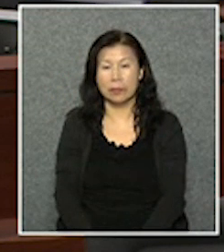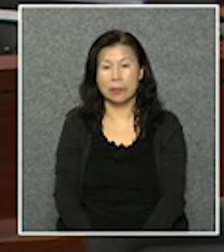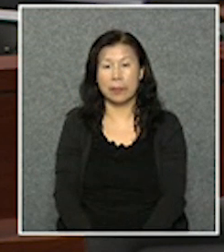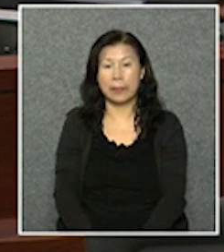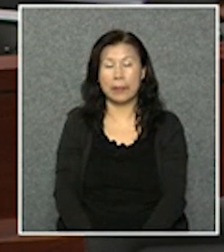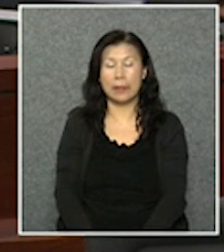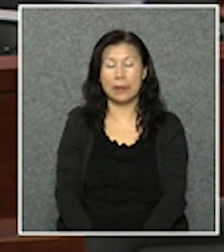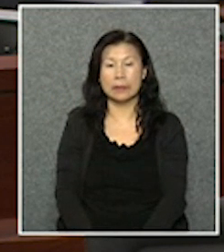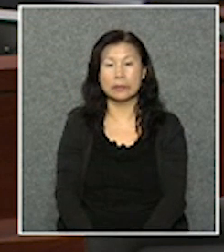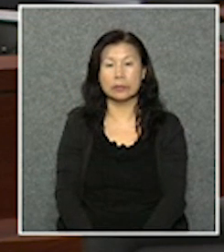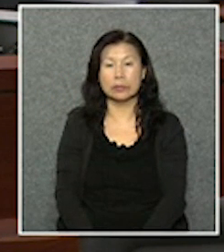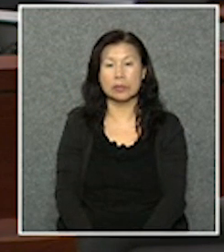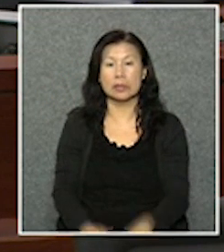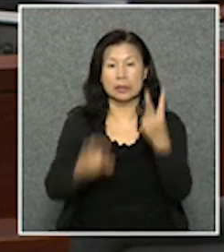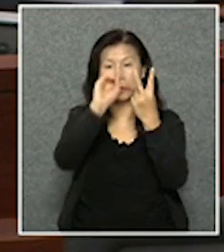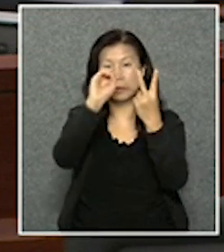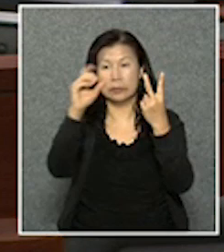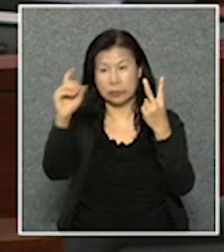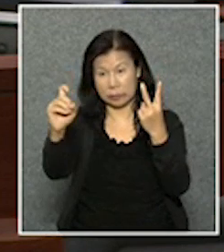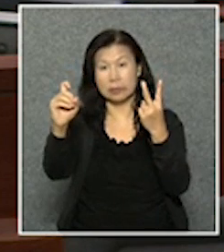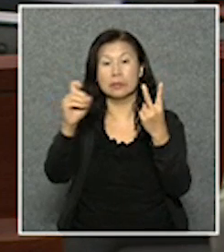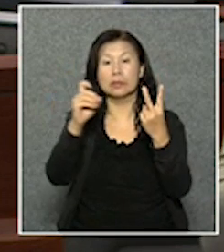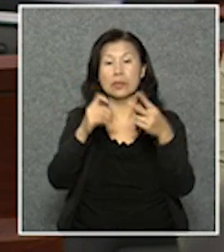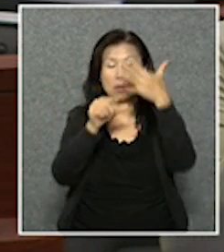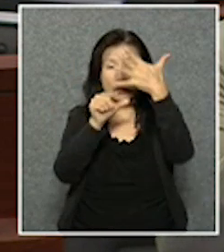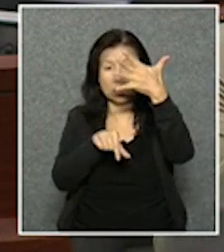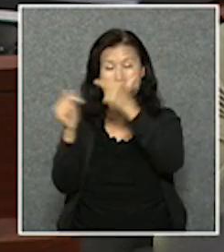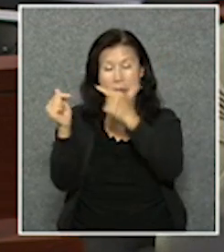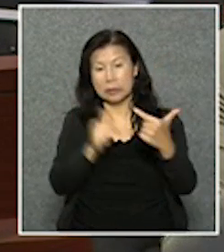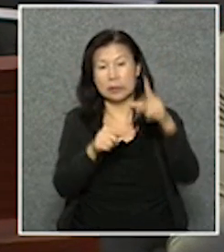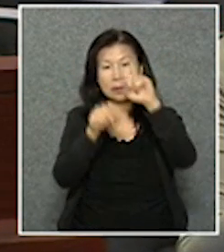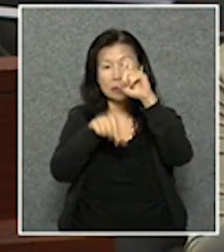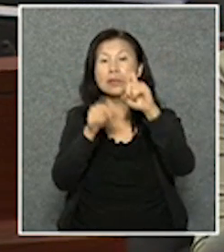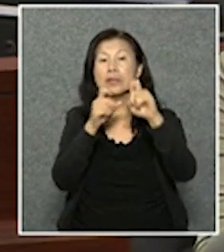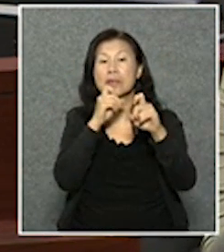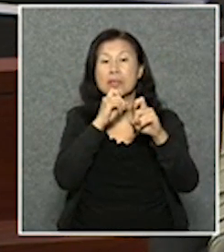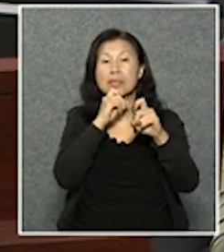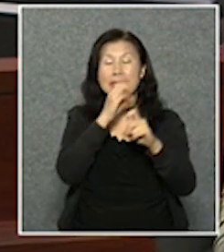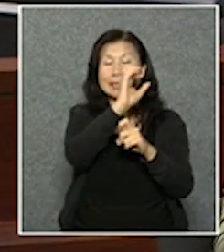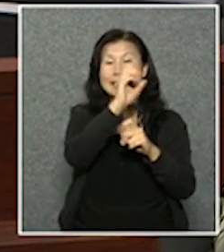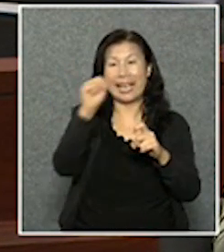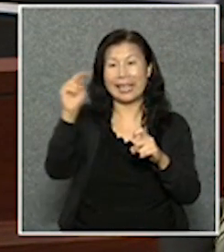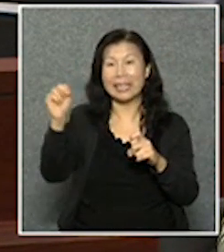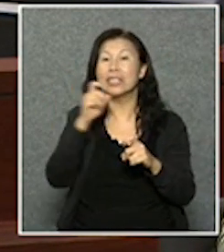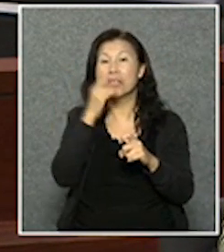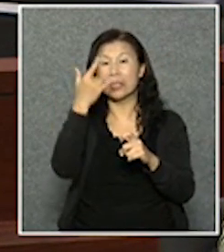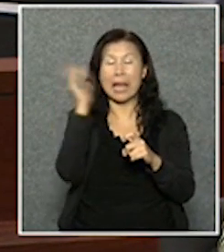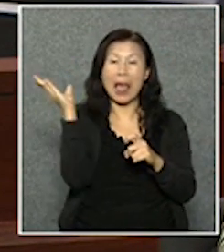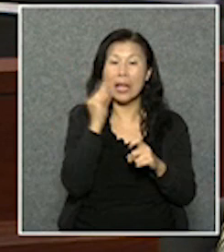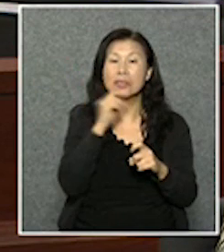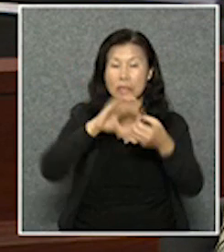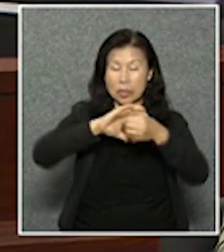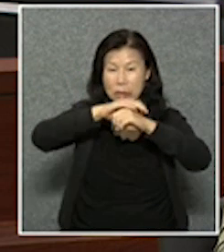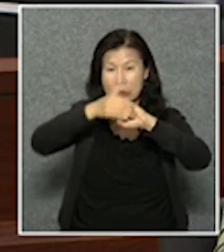咁而在呢個2009年呢5月同埋9月在 CNN 國際新聞網絡 International